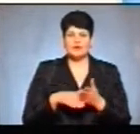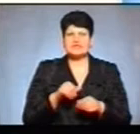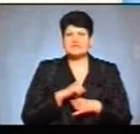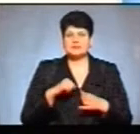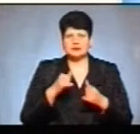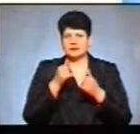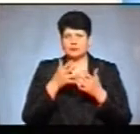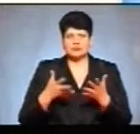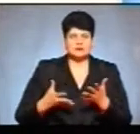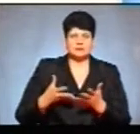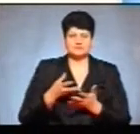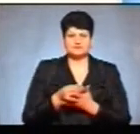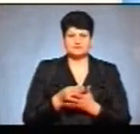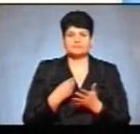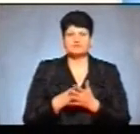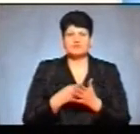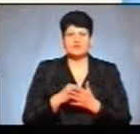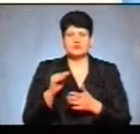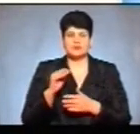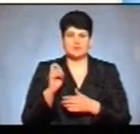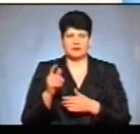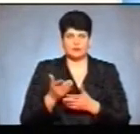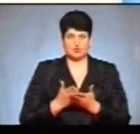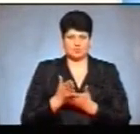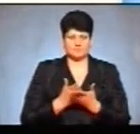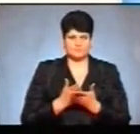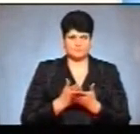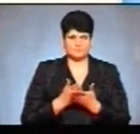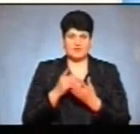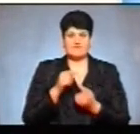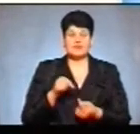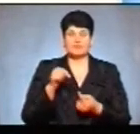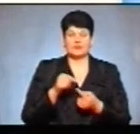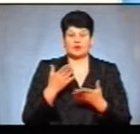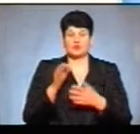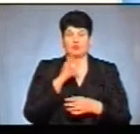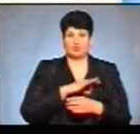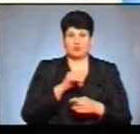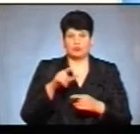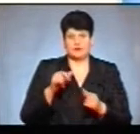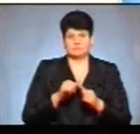оплатити вартість житлово-комунальних послуг. І, відповідно, якщо доходи людей